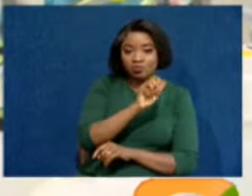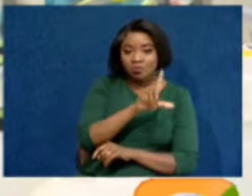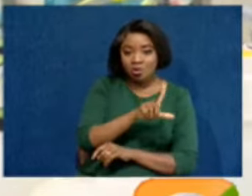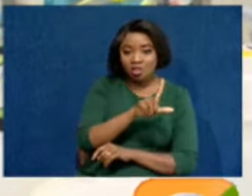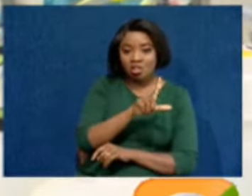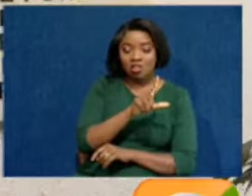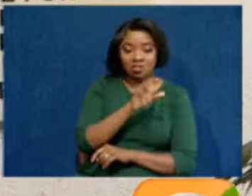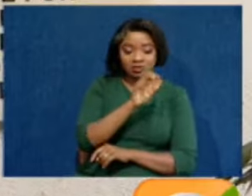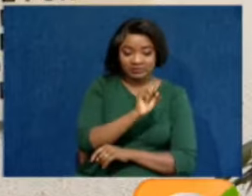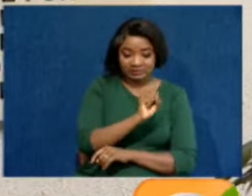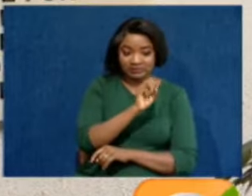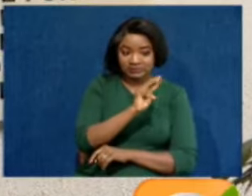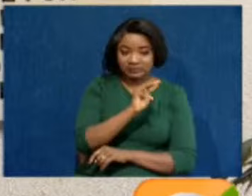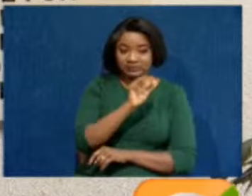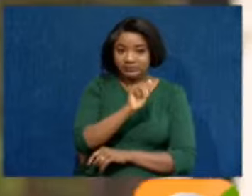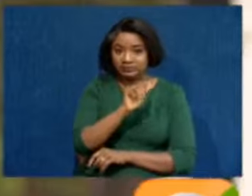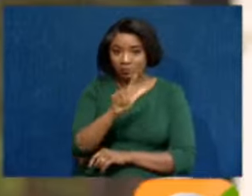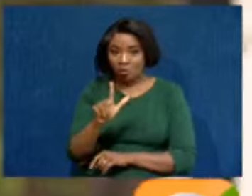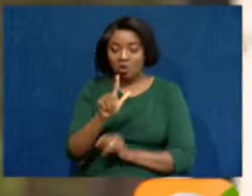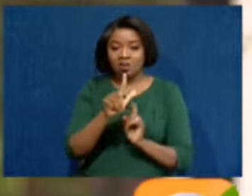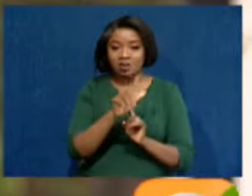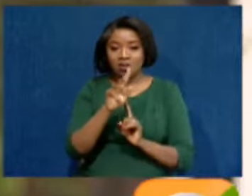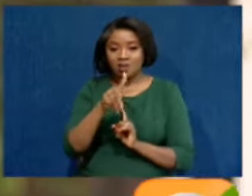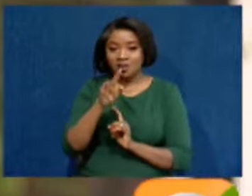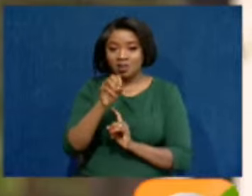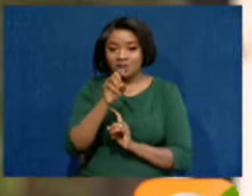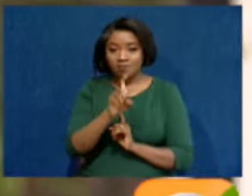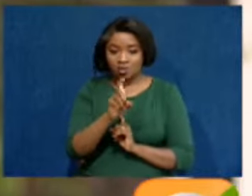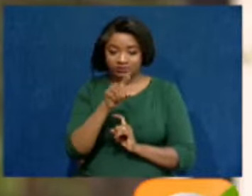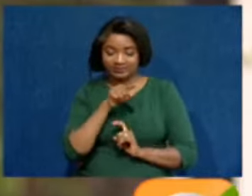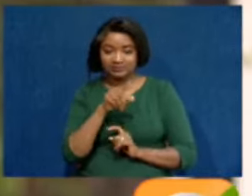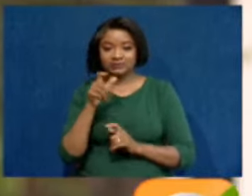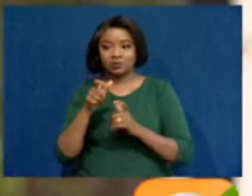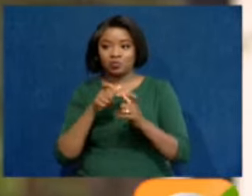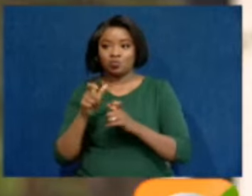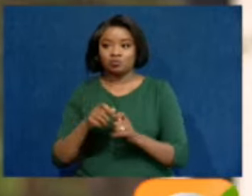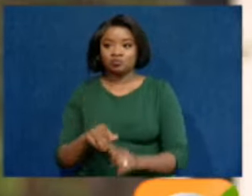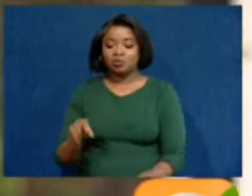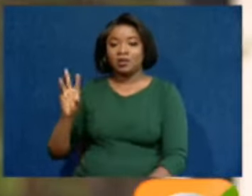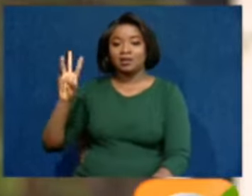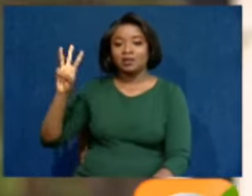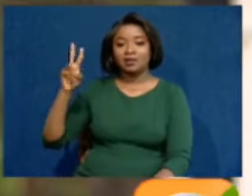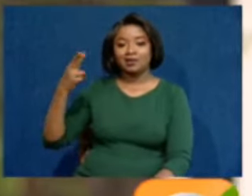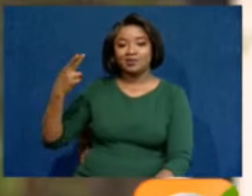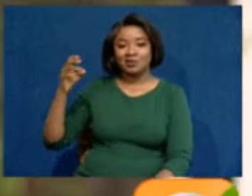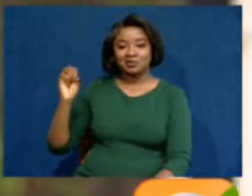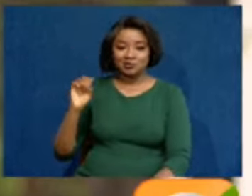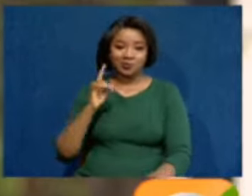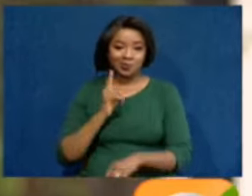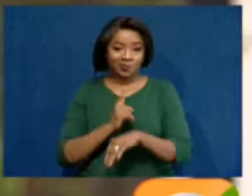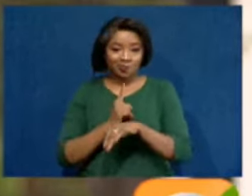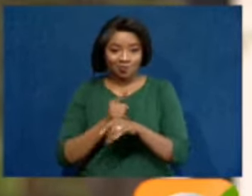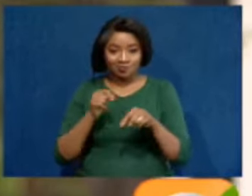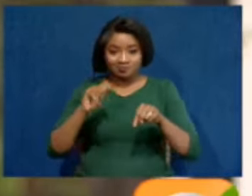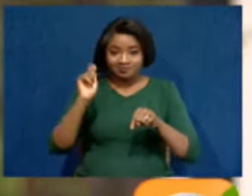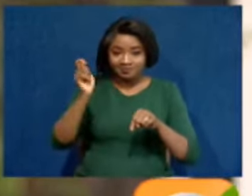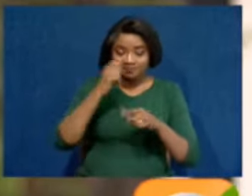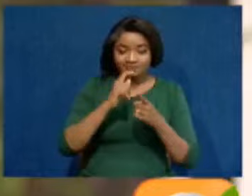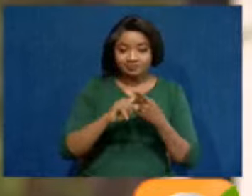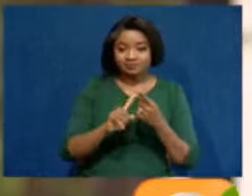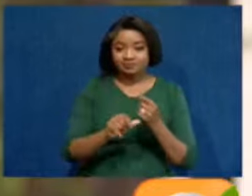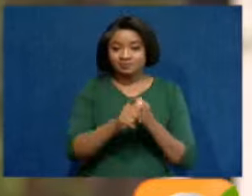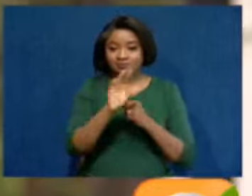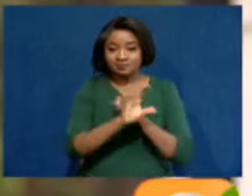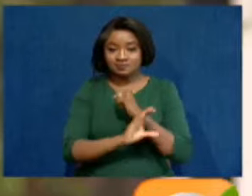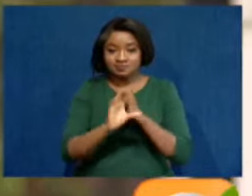kudhibiti maradhi ya mpox. Shirika la Afya Duniani WHO limetahadharisha Kenya na mataifa mengine barani